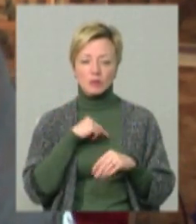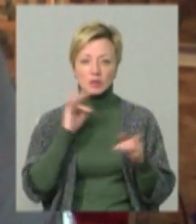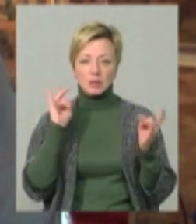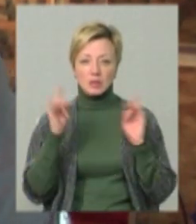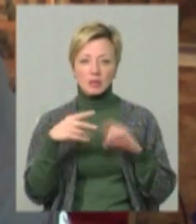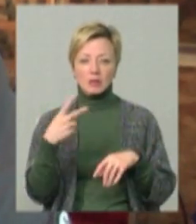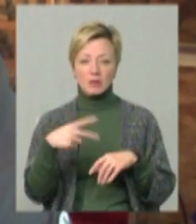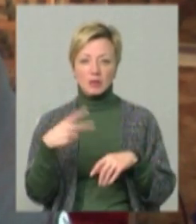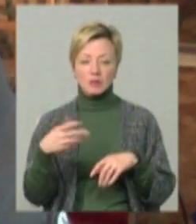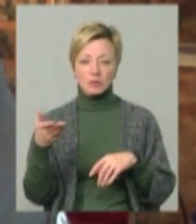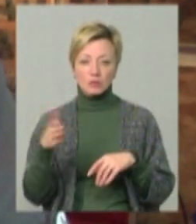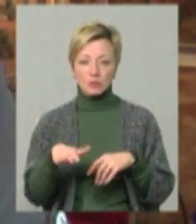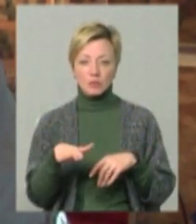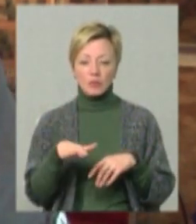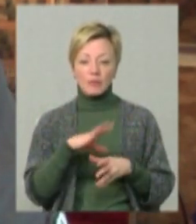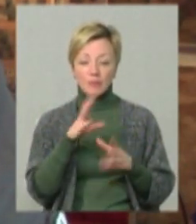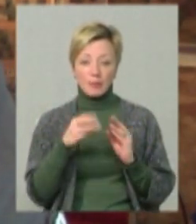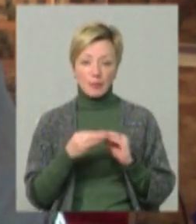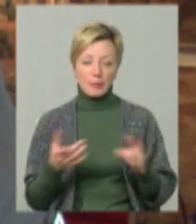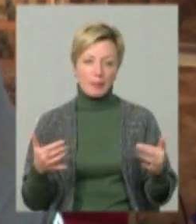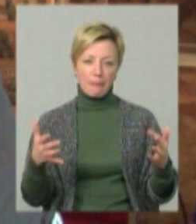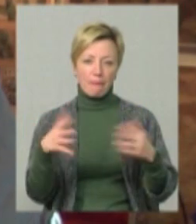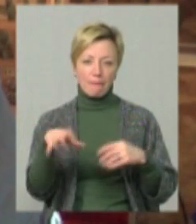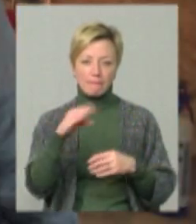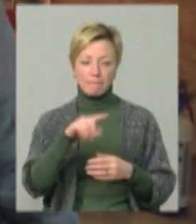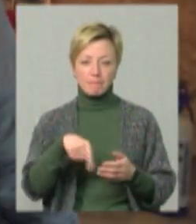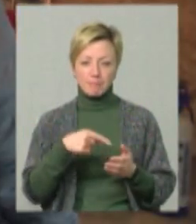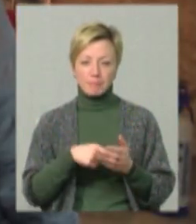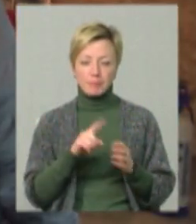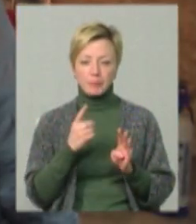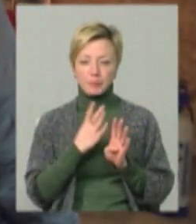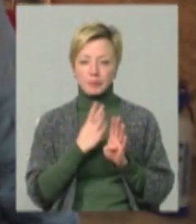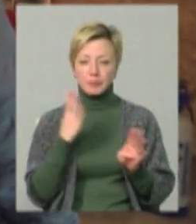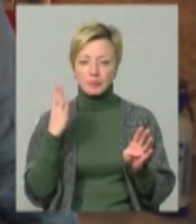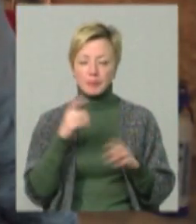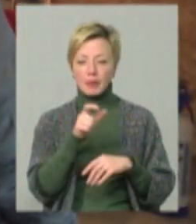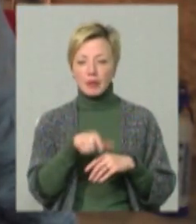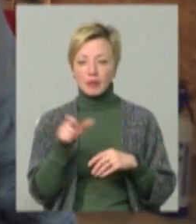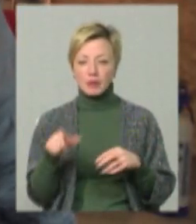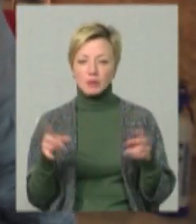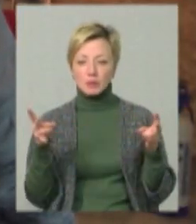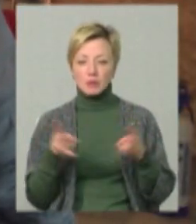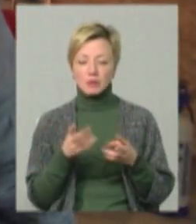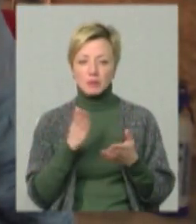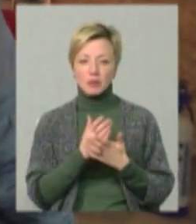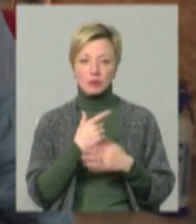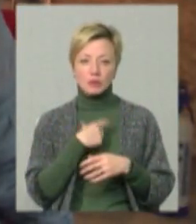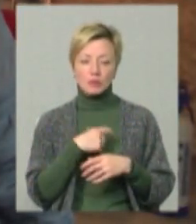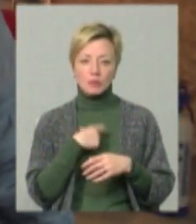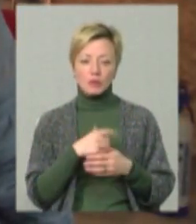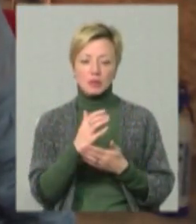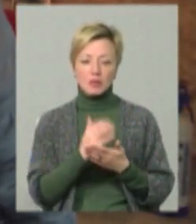сирен 20 сирен. В принципі, вони охоплюють майже все місто. В першу чергу собою людям потрібно мати